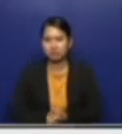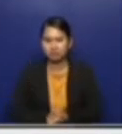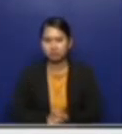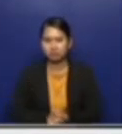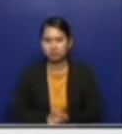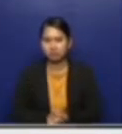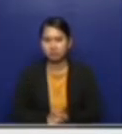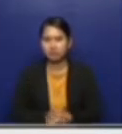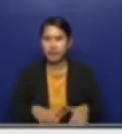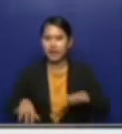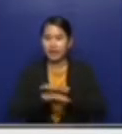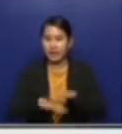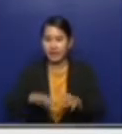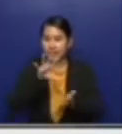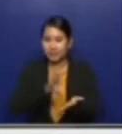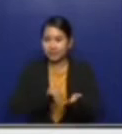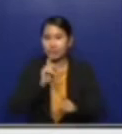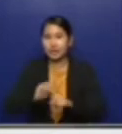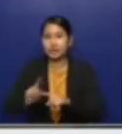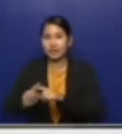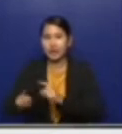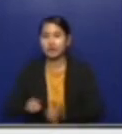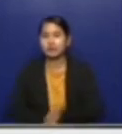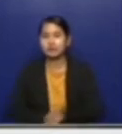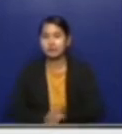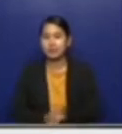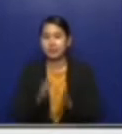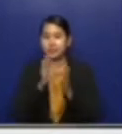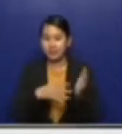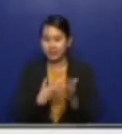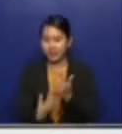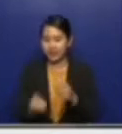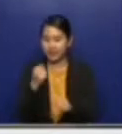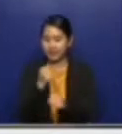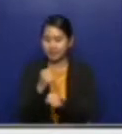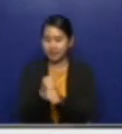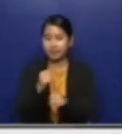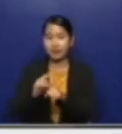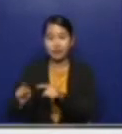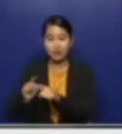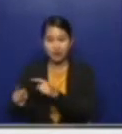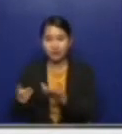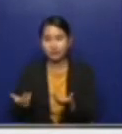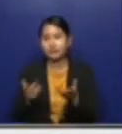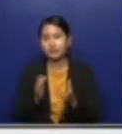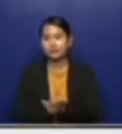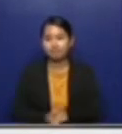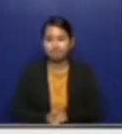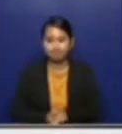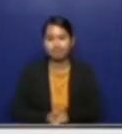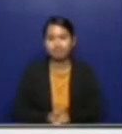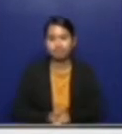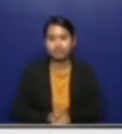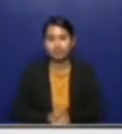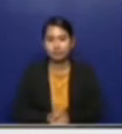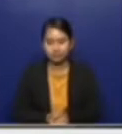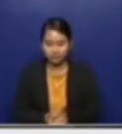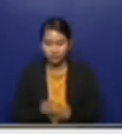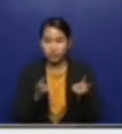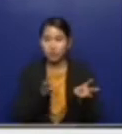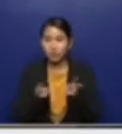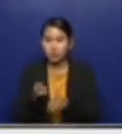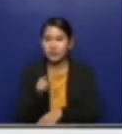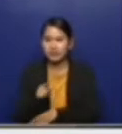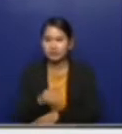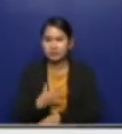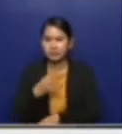ข้อมูลเฉยๆเนี่ยซึ่งเป็นแนวทางในการทำงานและตัดสินใจเนี่ยเพราะฉะนั้นแนวทางนี้เนี่ยผมว่